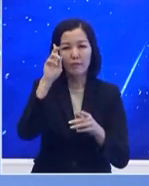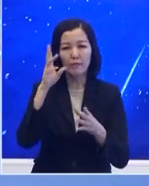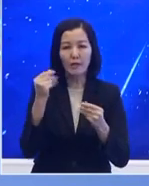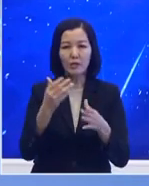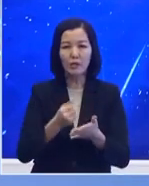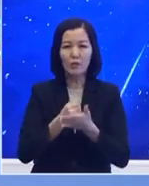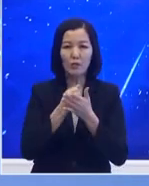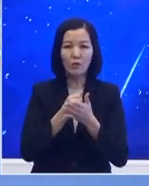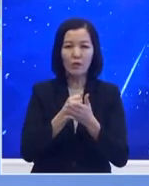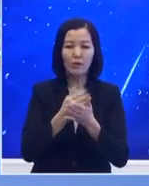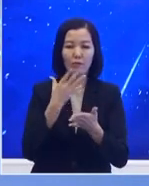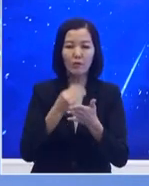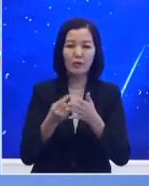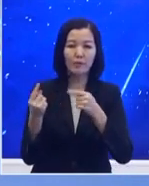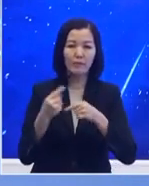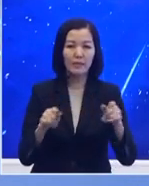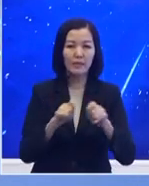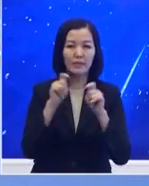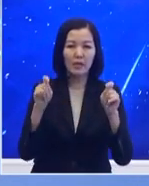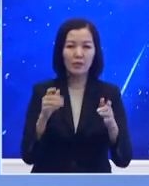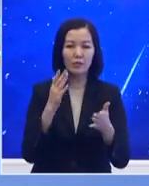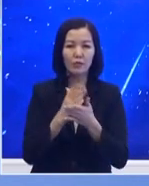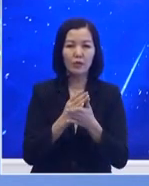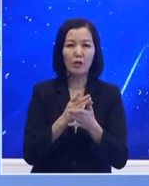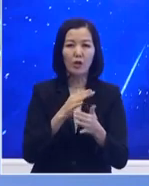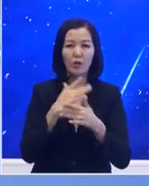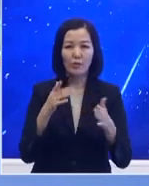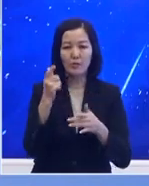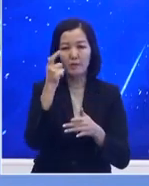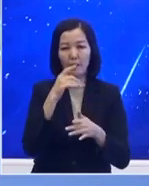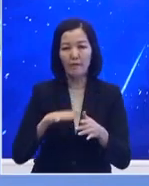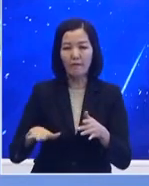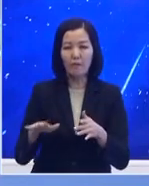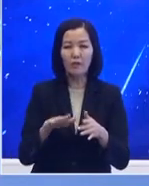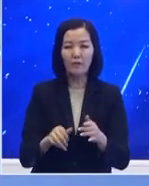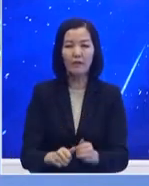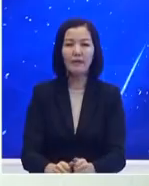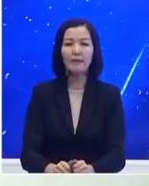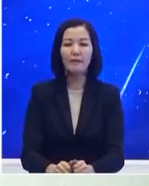мемлекеттен қаржылай қолдау алып, шаруасын шалқытып отыр. Басым бөлігі Панфилов ауданында.